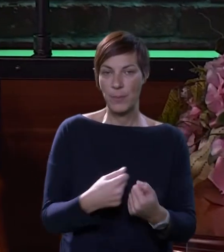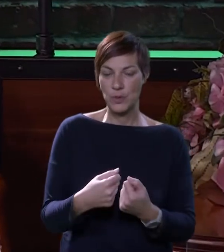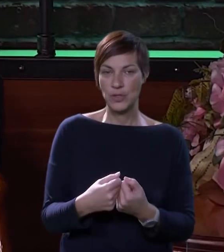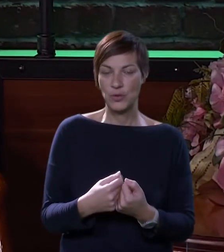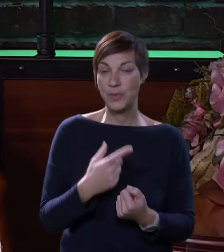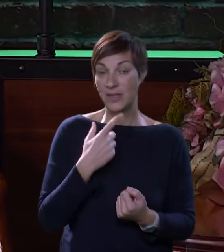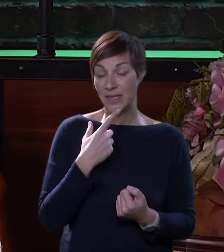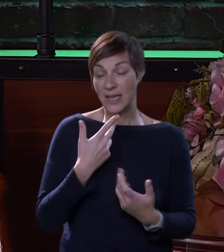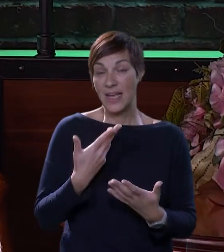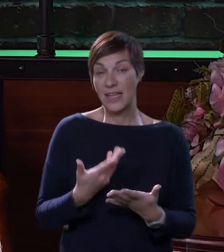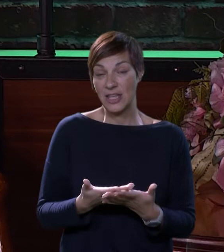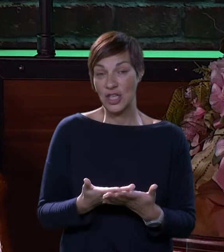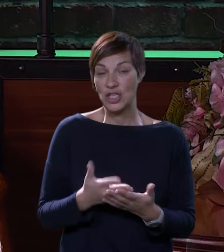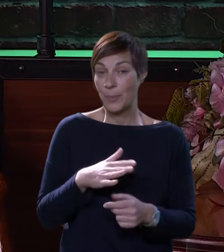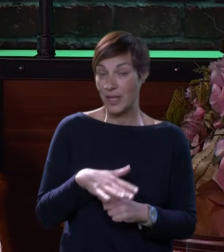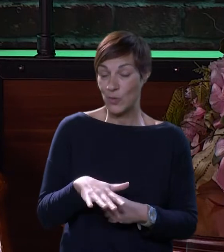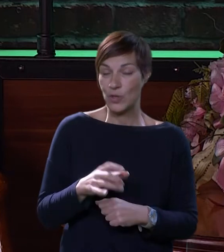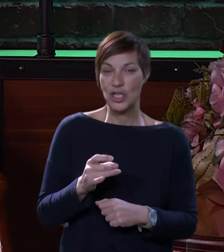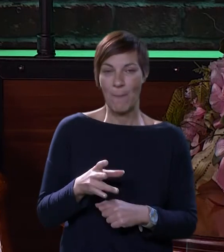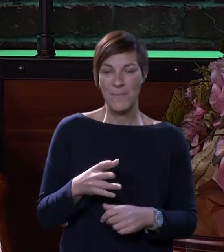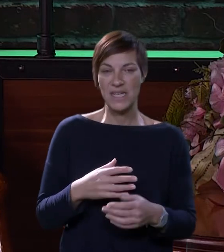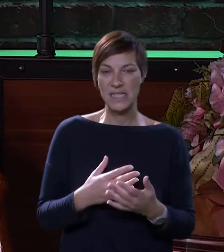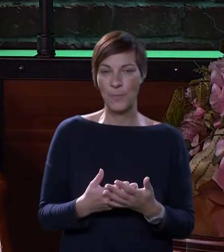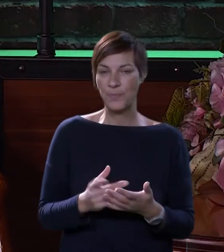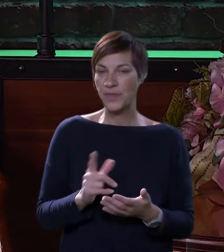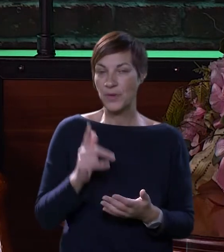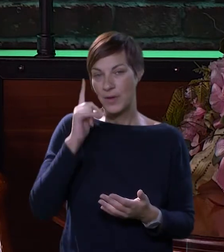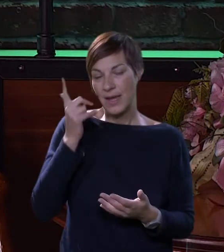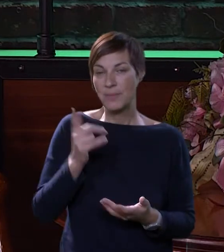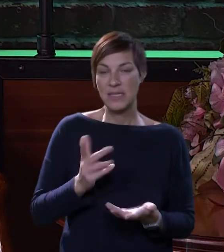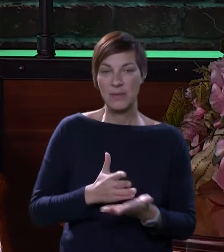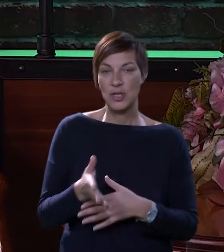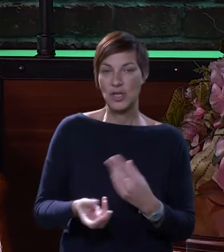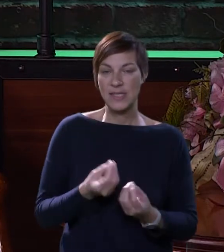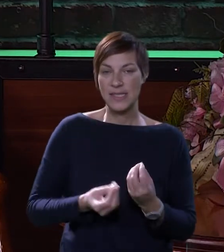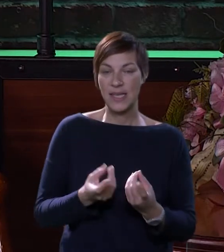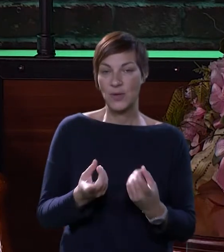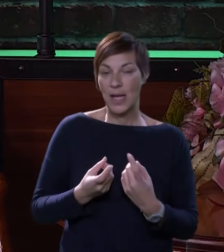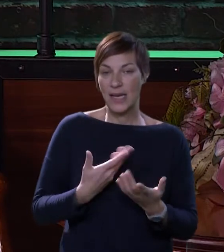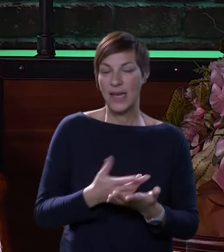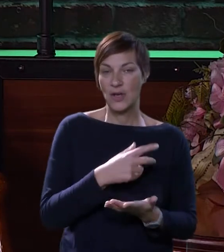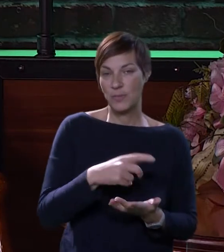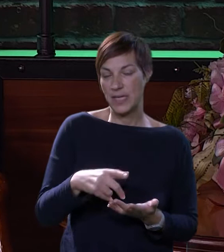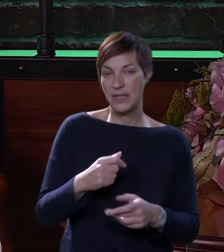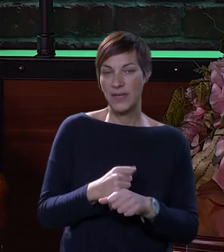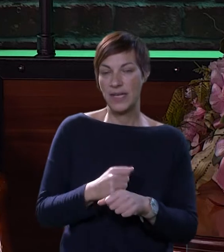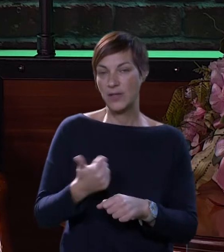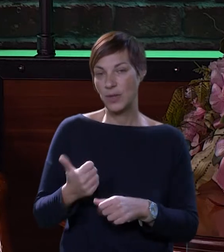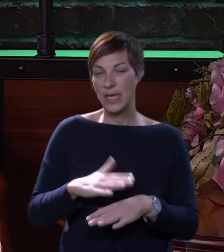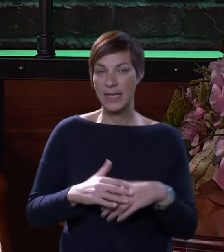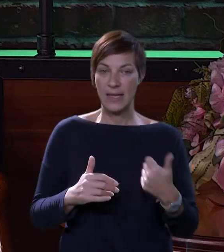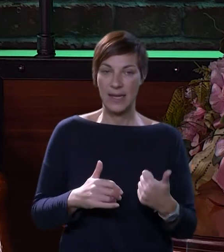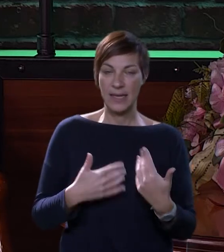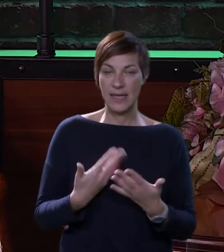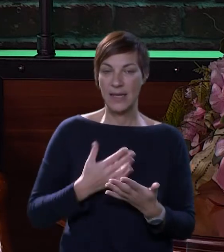skupini, netko će biti ugrožen vrlo brzo. I tu ne mislim kroz igru. Ali u nekom individualnom radu ili jedan